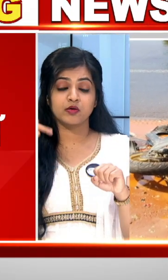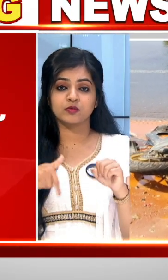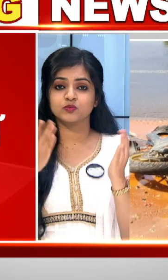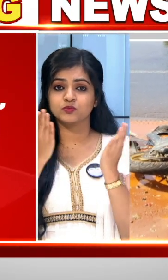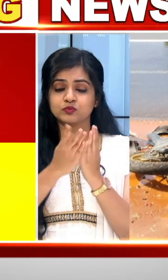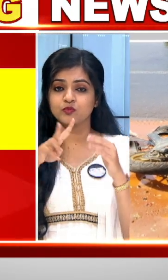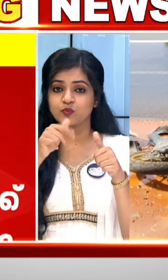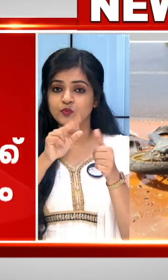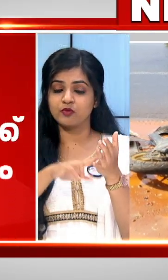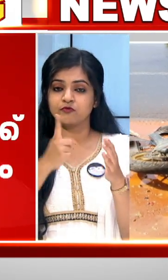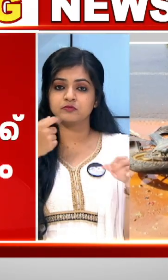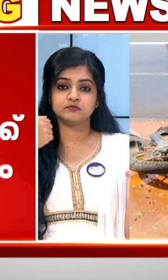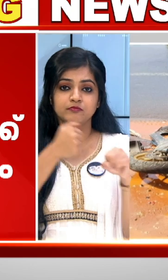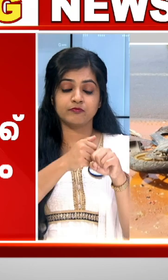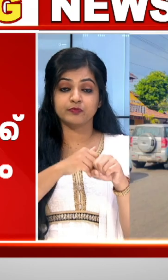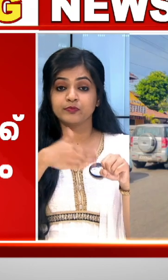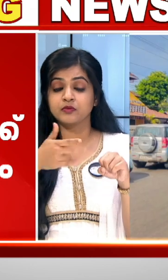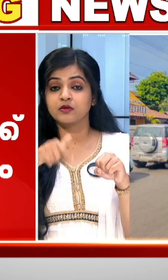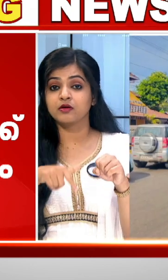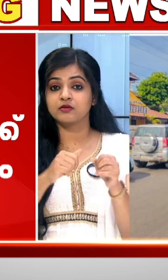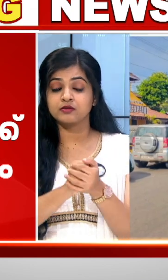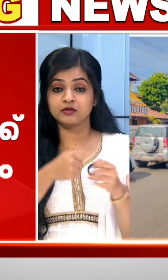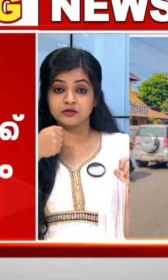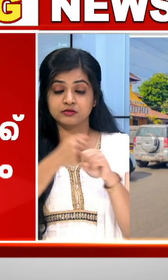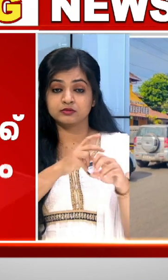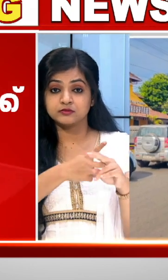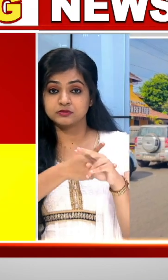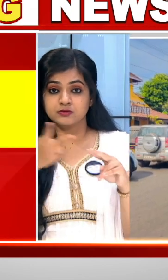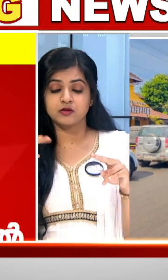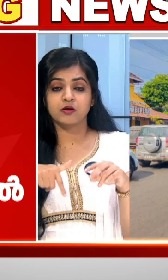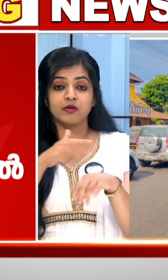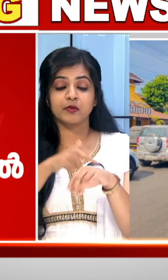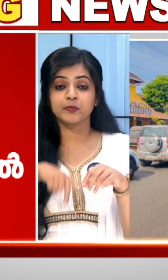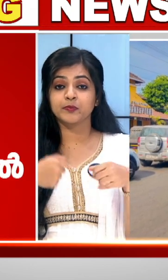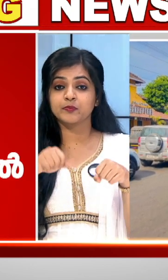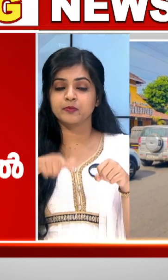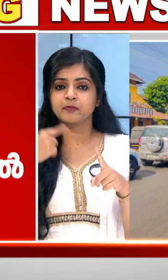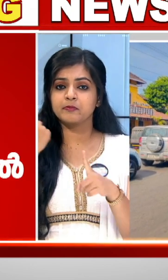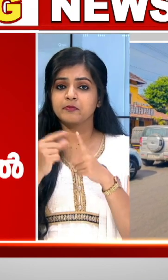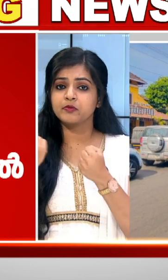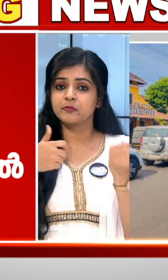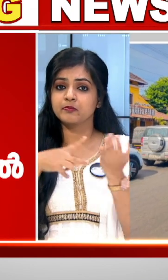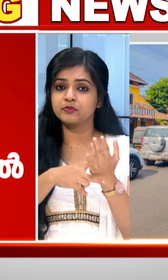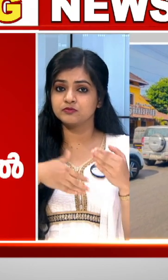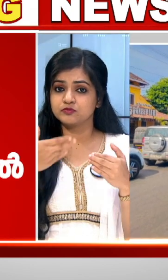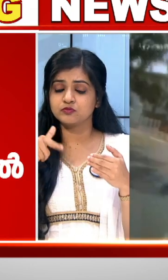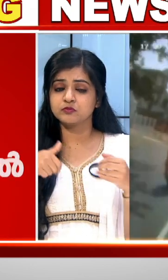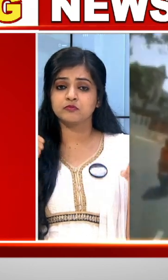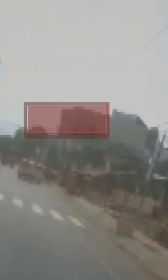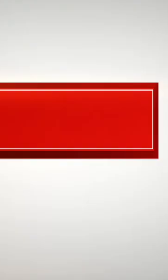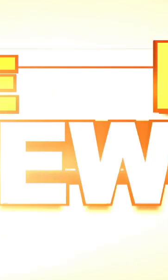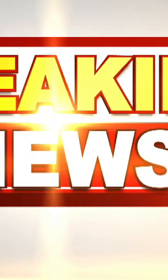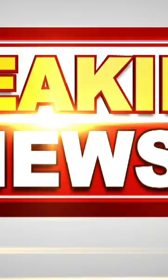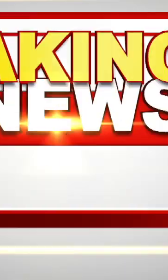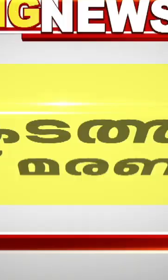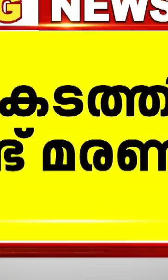വാനിൽ ആദ്യം ഇടിക്കുകയായിരുന്നു. തൊട്ടു പിന്നാലെ അവിടെ നിന്ന് ഇടിയുടെ ആഘാതത്തിൽ തെറിച്ച ബൈക്ക് പിന്നീട് വന്ന് ഈ സ്വകാര്യ ബസ്സിന് മുന്നിലേക്ക് ഇടിച്ചു കയറുകയായിരുന്നു. ഈ